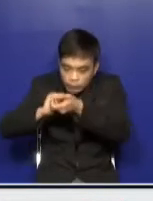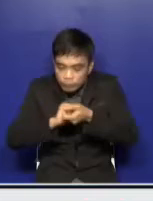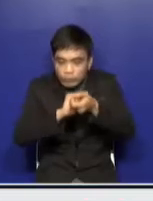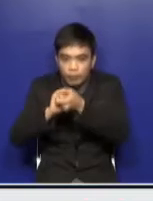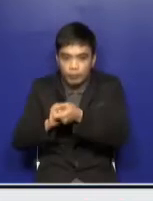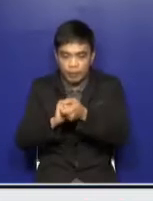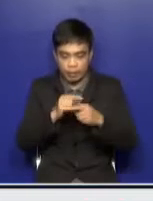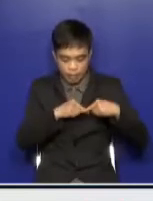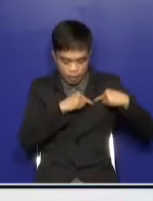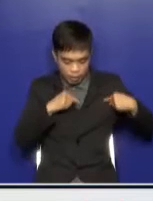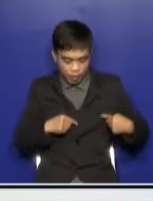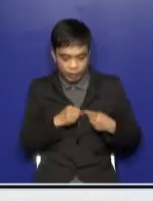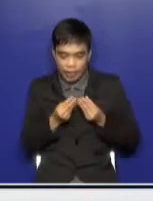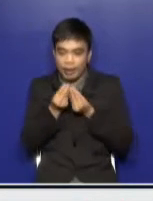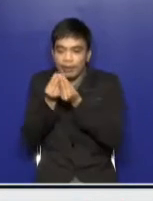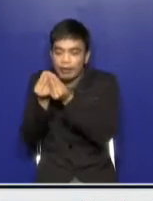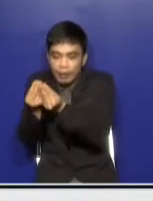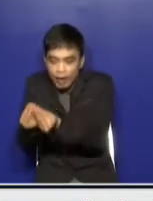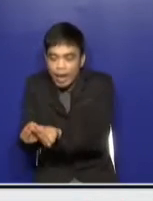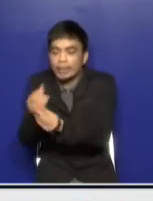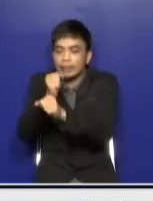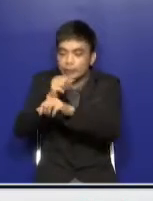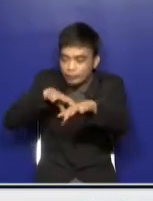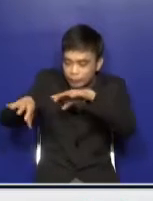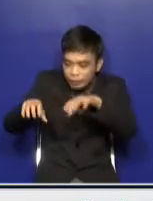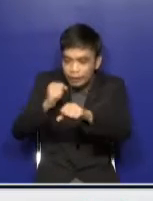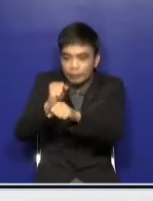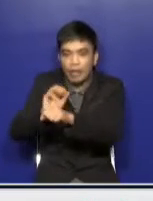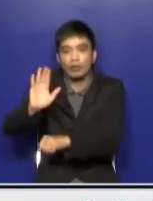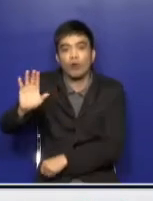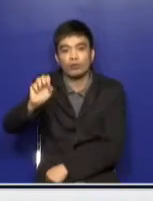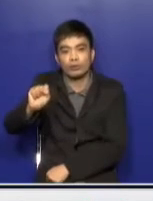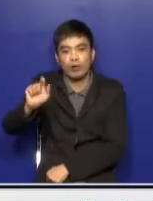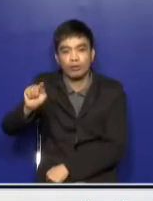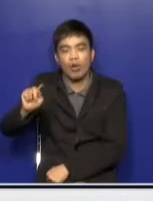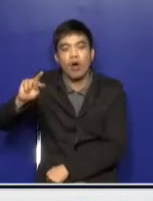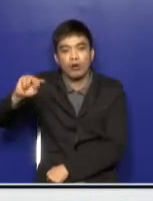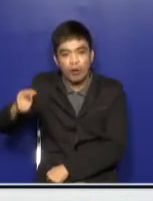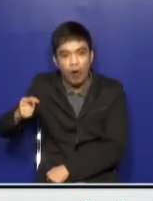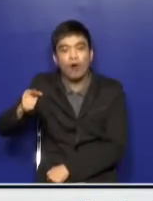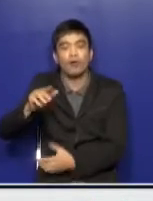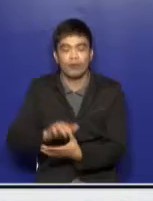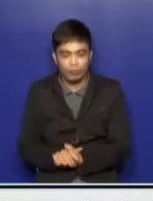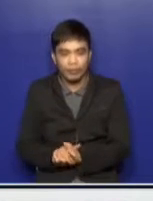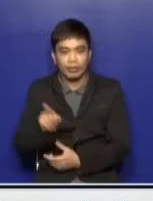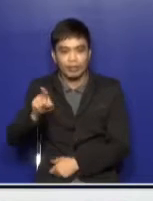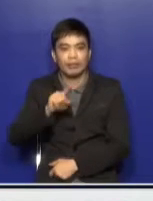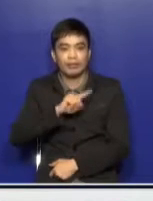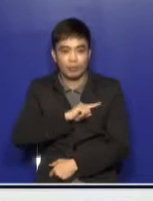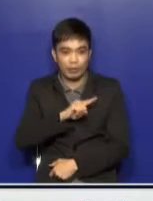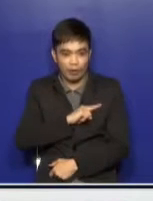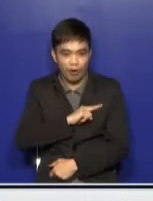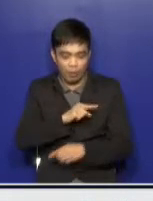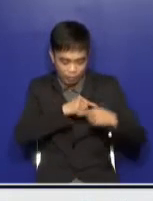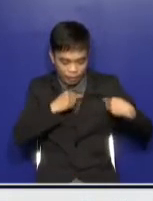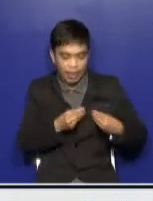านผู้ตรวจงานผู้ตรวจการแผ่นดินนะที่หรือสตง.ให้ก